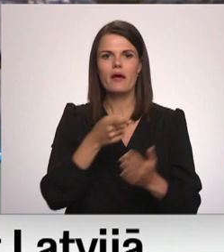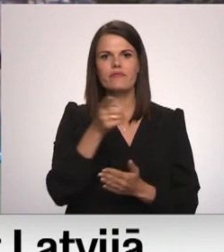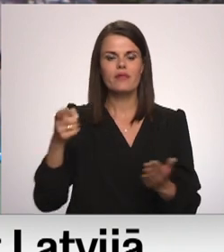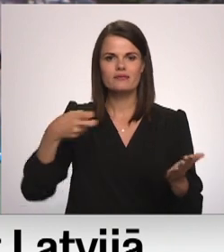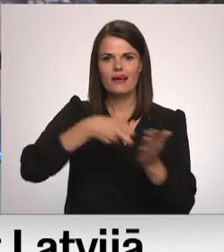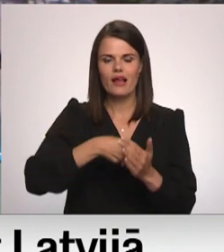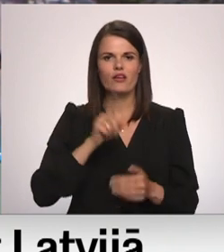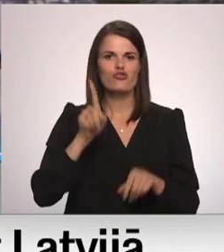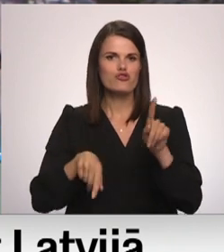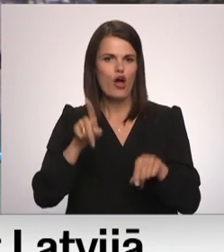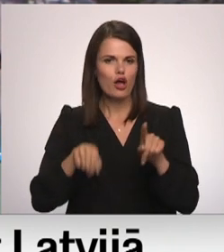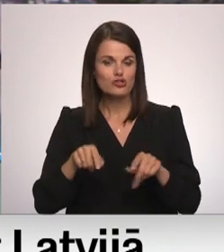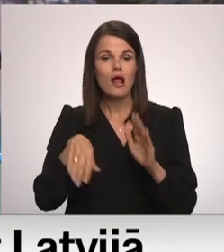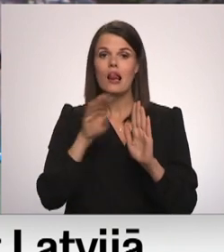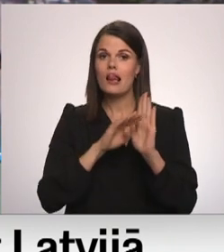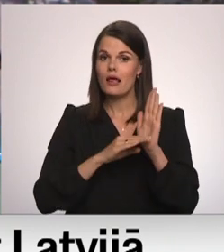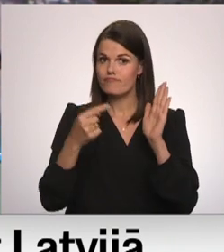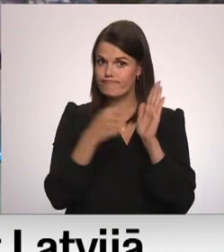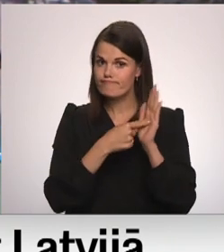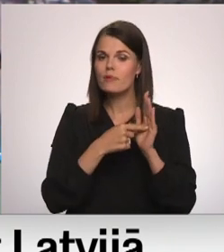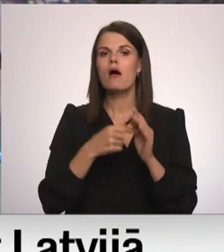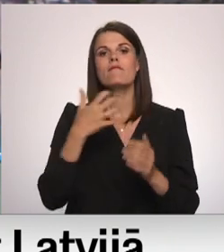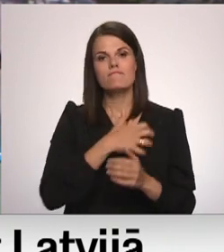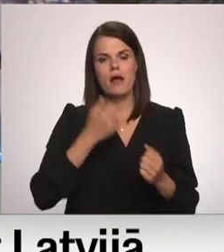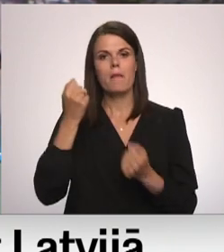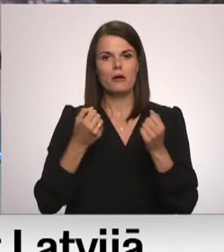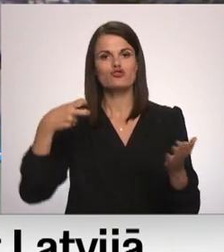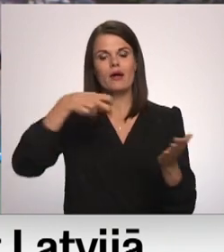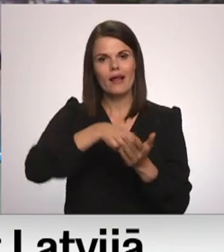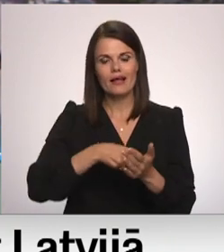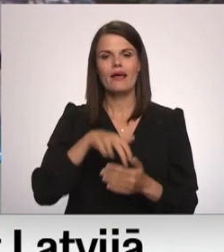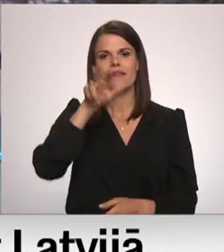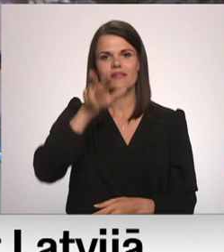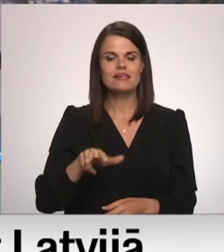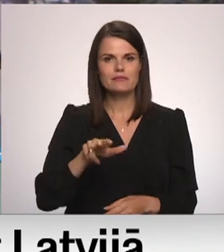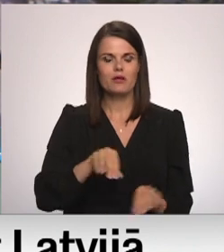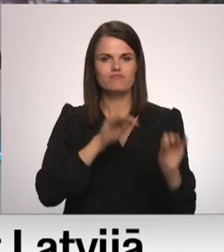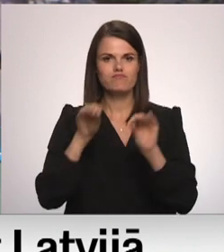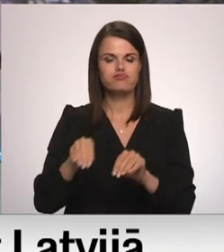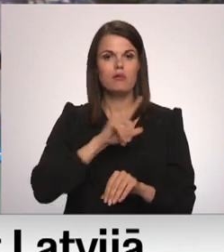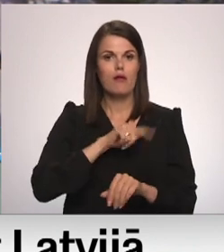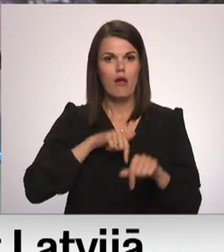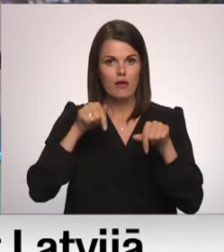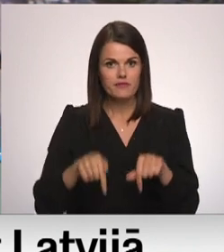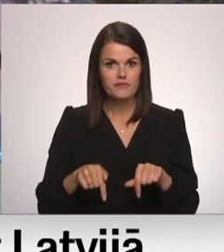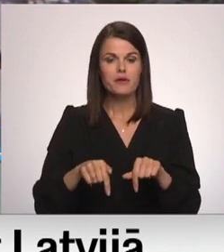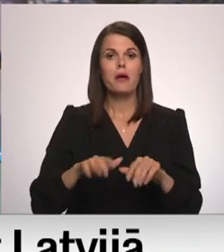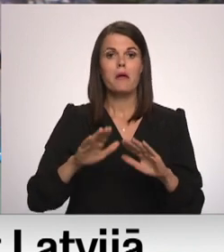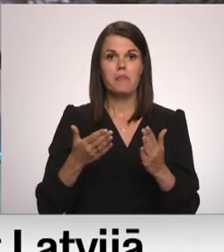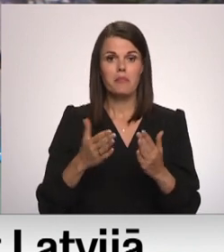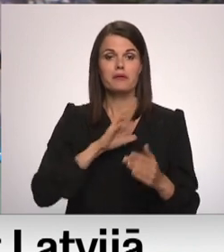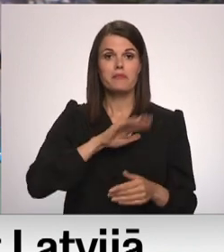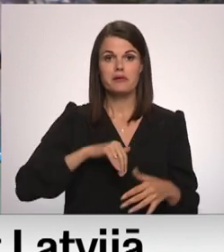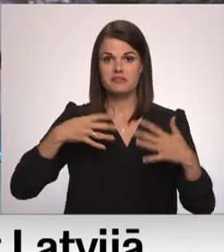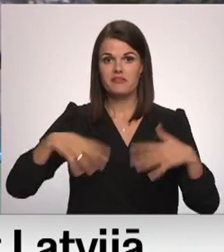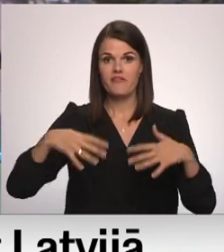reģistrējuši vien daži. Lai gan likums paredz veikt auto pārreģistrāciju 3 mēnešu laikā kopš ierašanās Latvijā, pēc aizvadītām